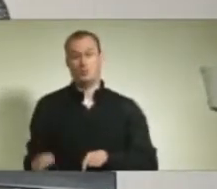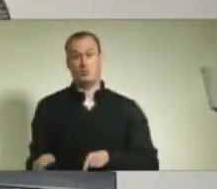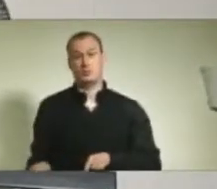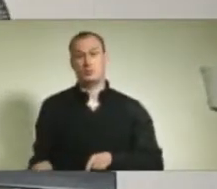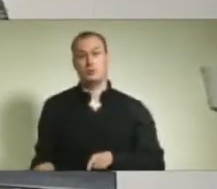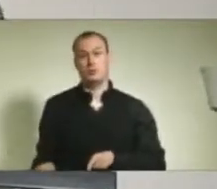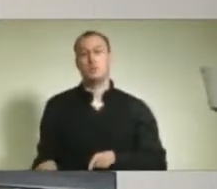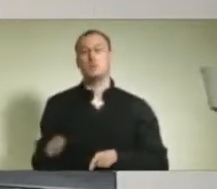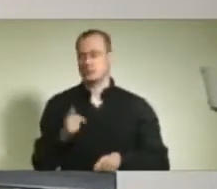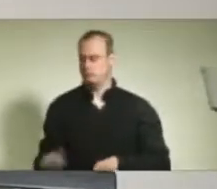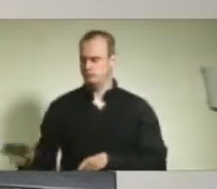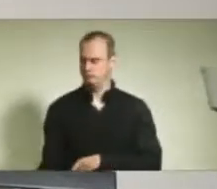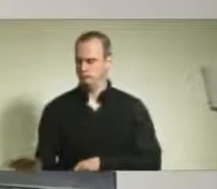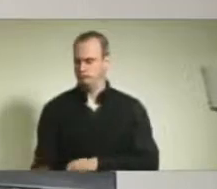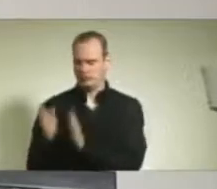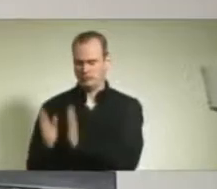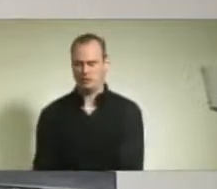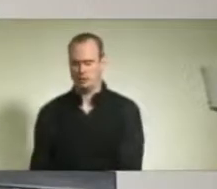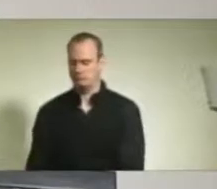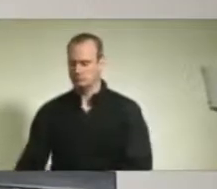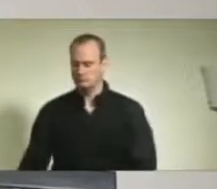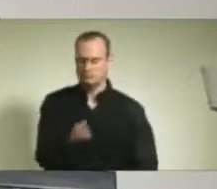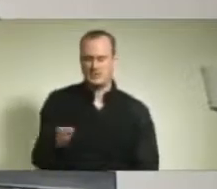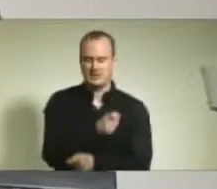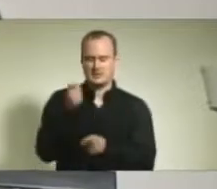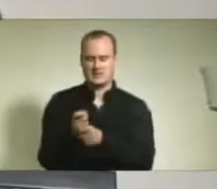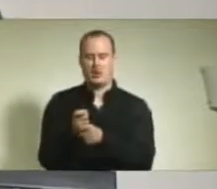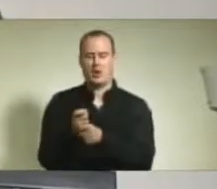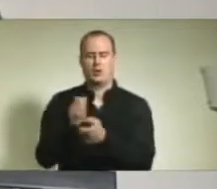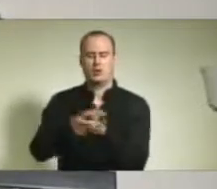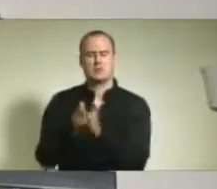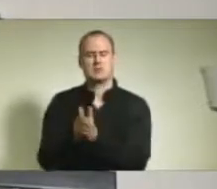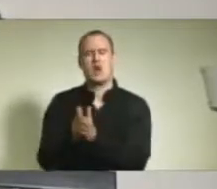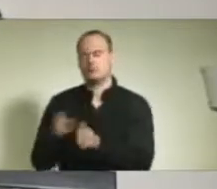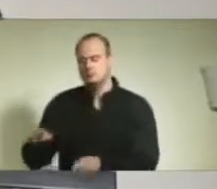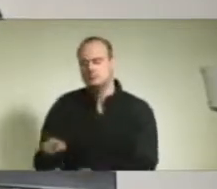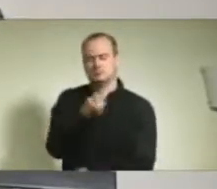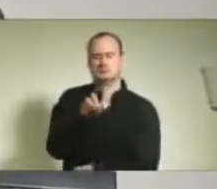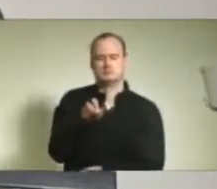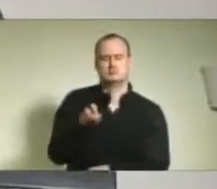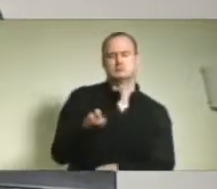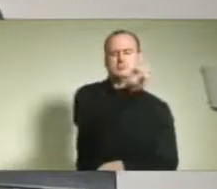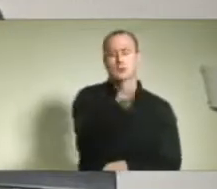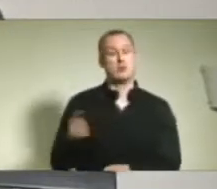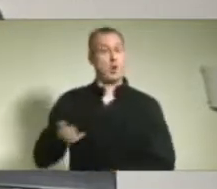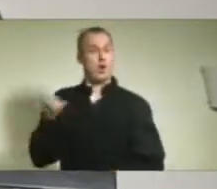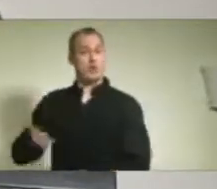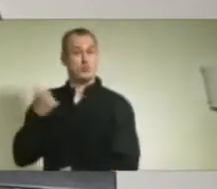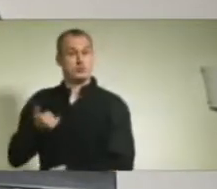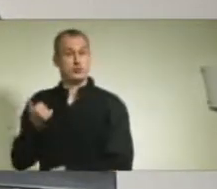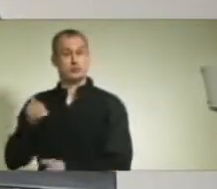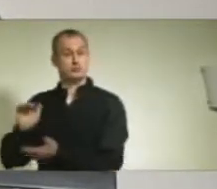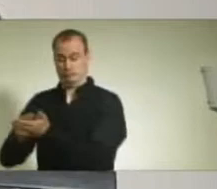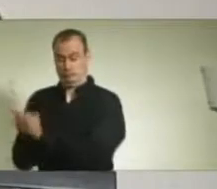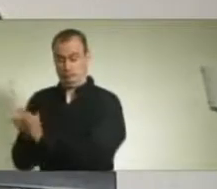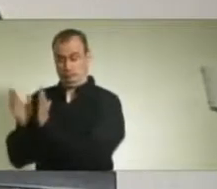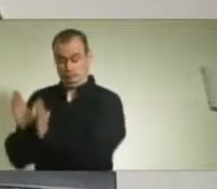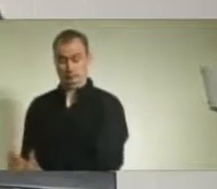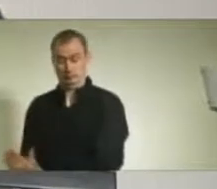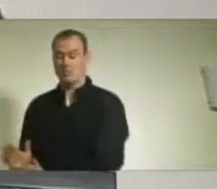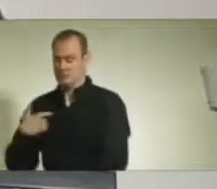de guichetier à directeur commercial, etc. Donc un jeune pourra faire toute sa carrière à la Banque